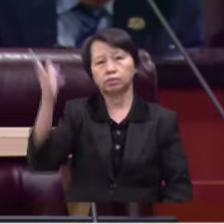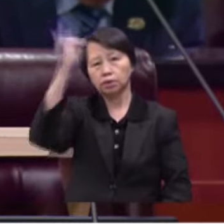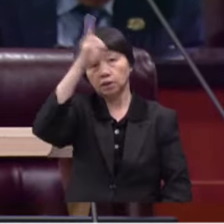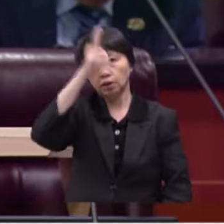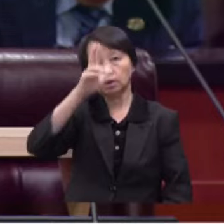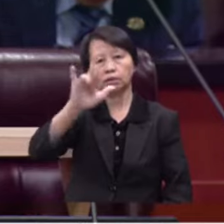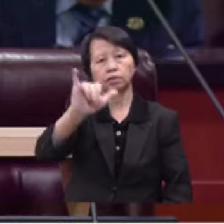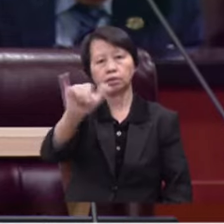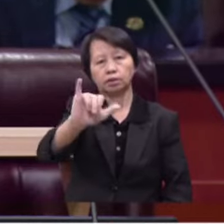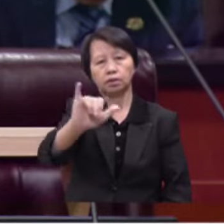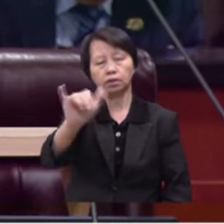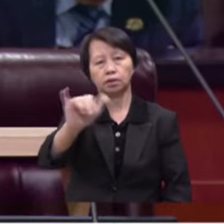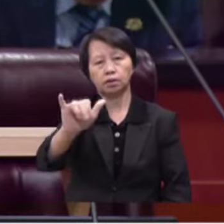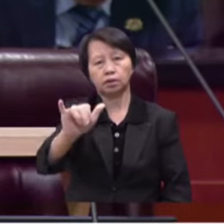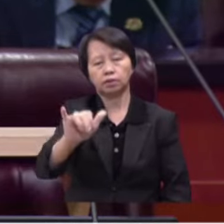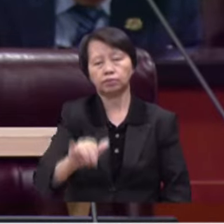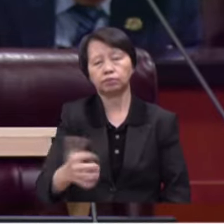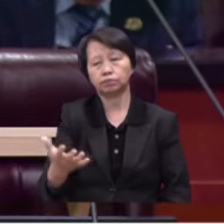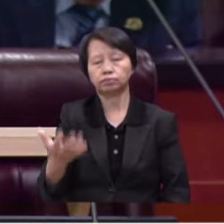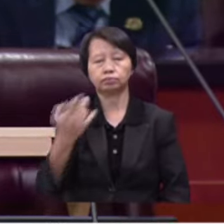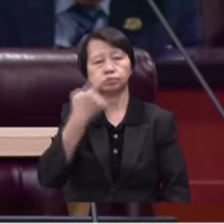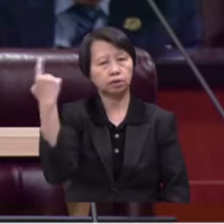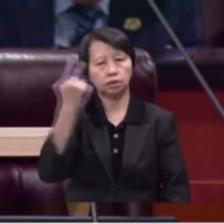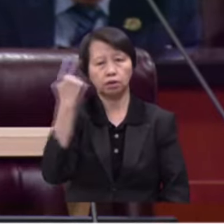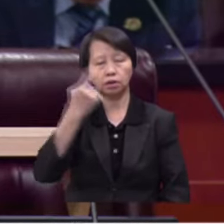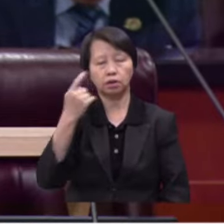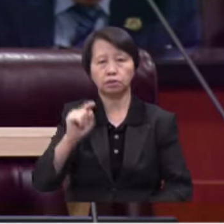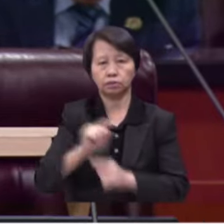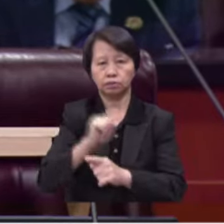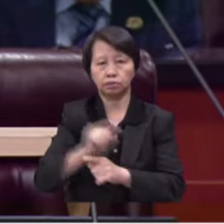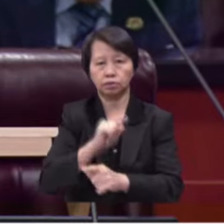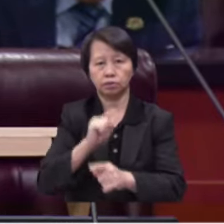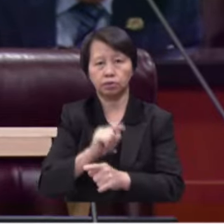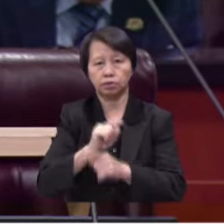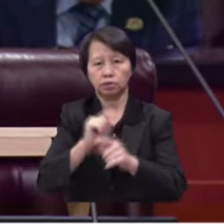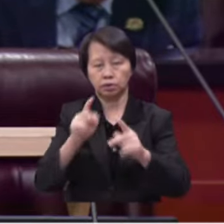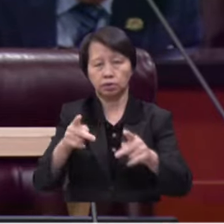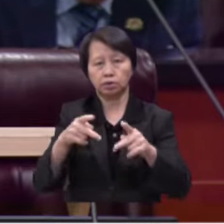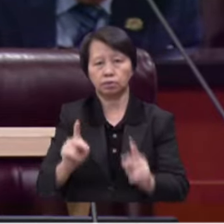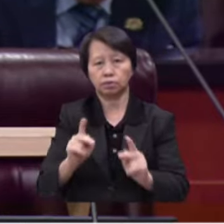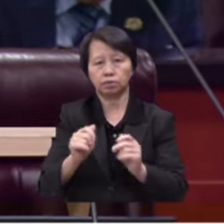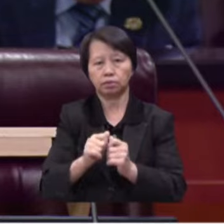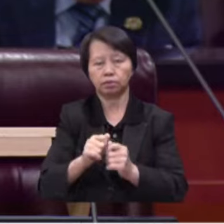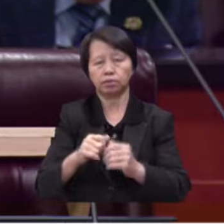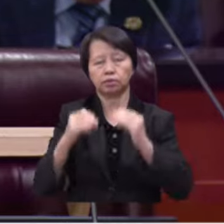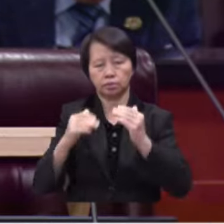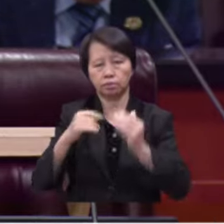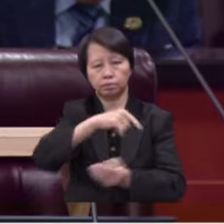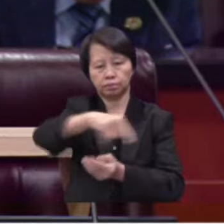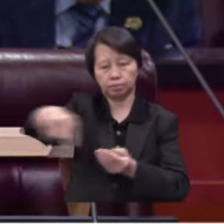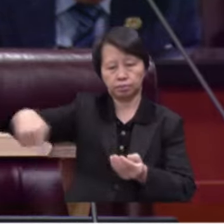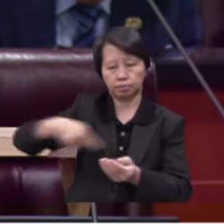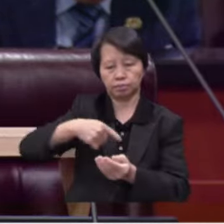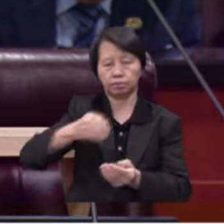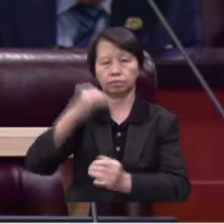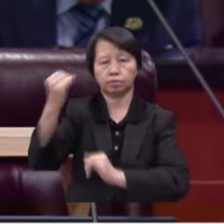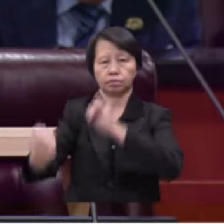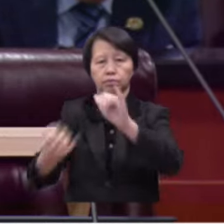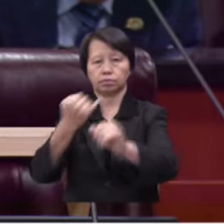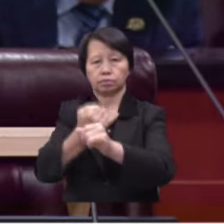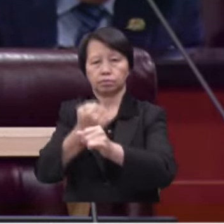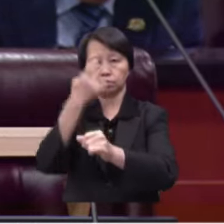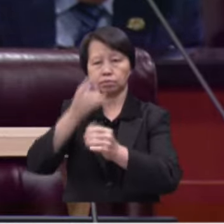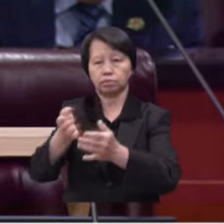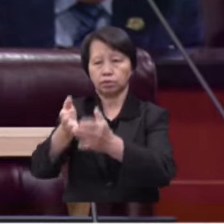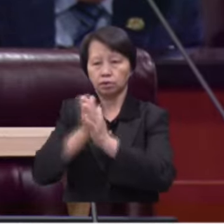juga yang menggunakan flatform di peringkat sarantau dan antara bangsa untuk